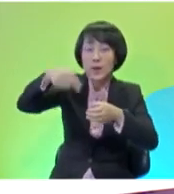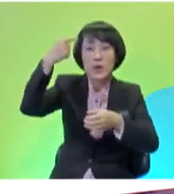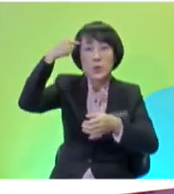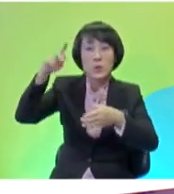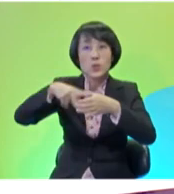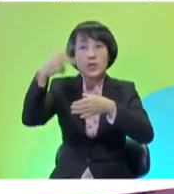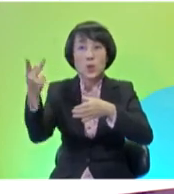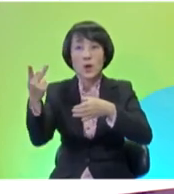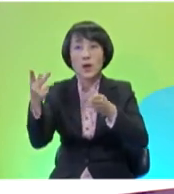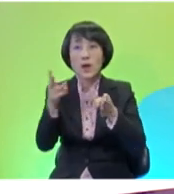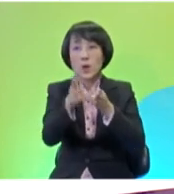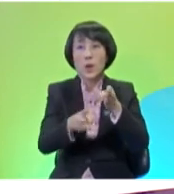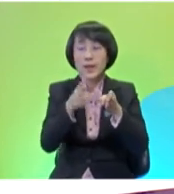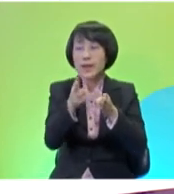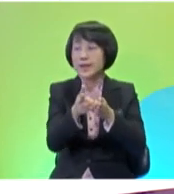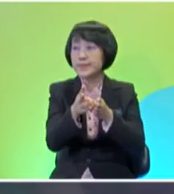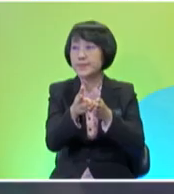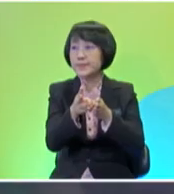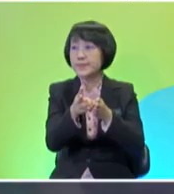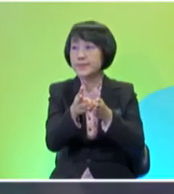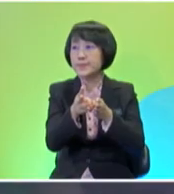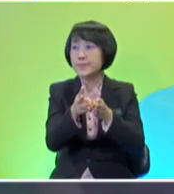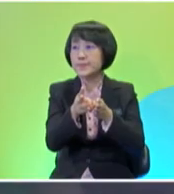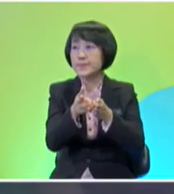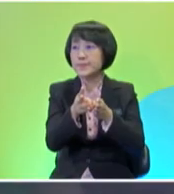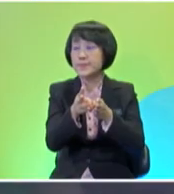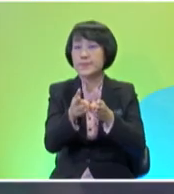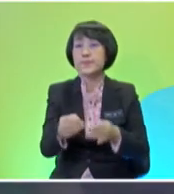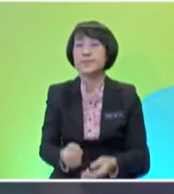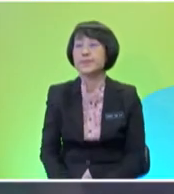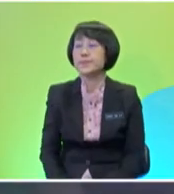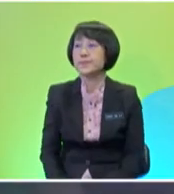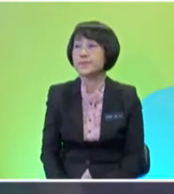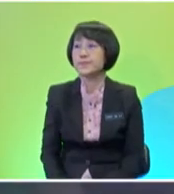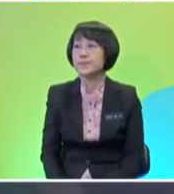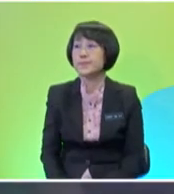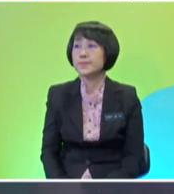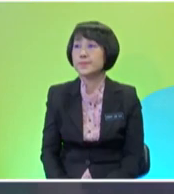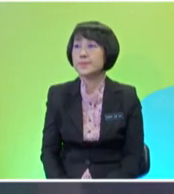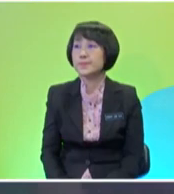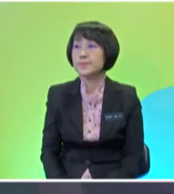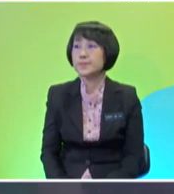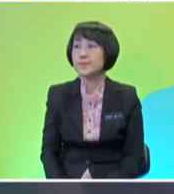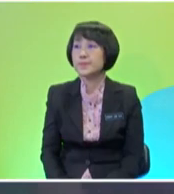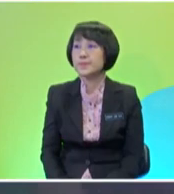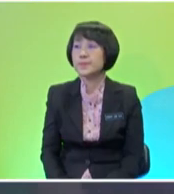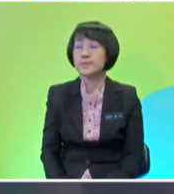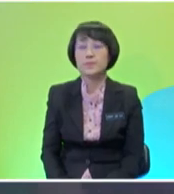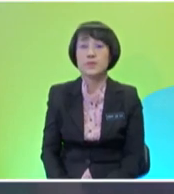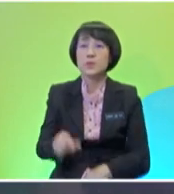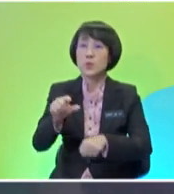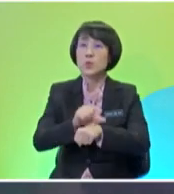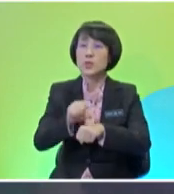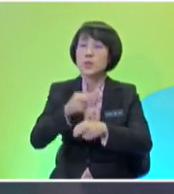lubang kat bahagian tengah ni. Okey. So boleh ukur. Okey, nak guna pisau boleh laras ke pisau boleh laras ke gunting